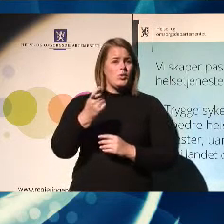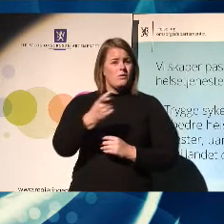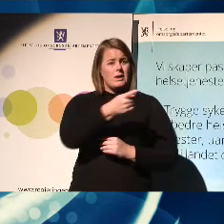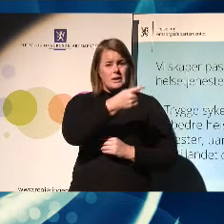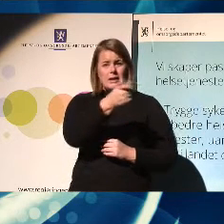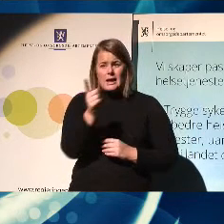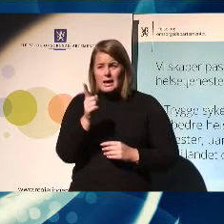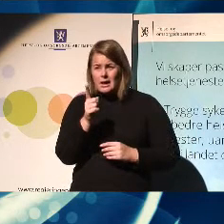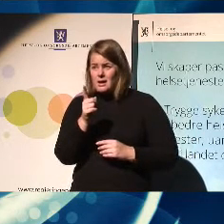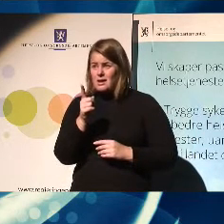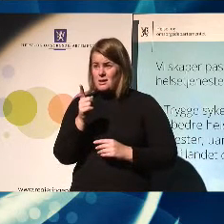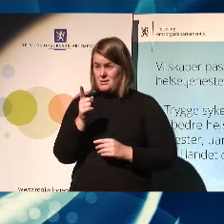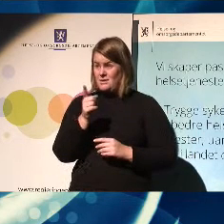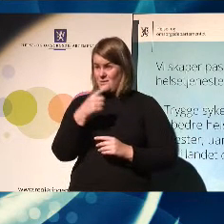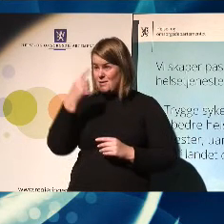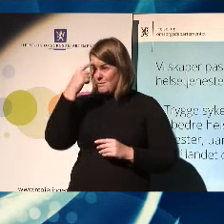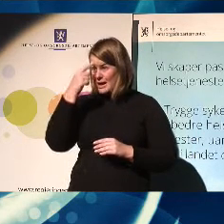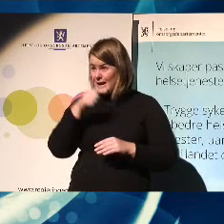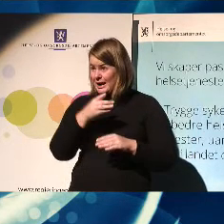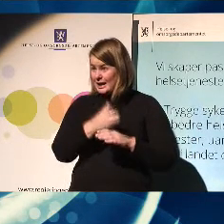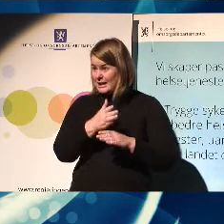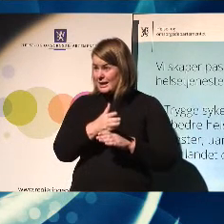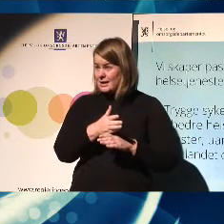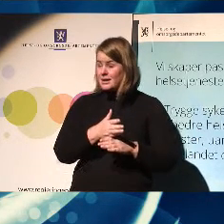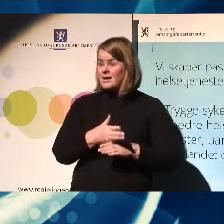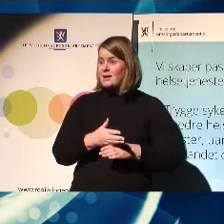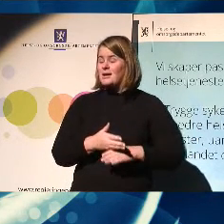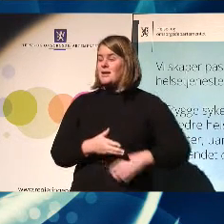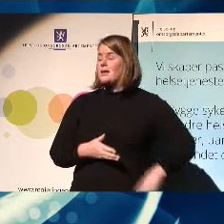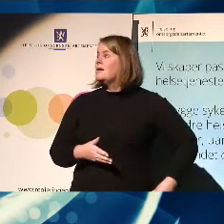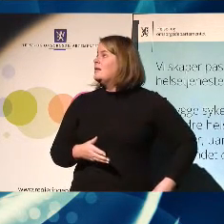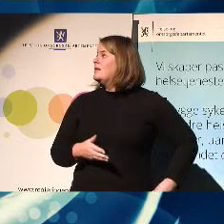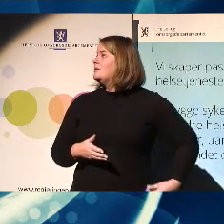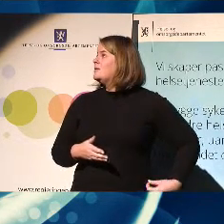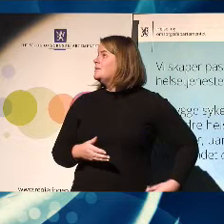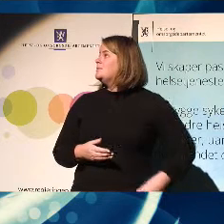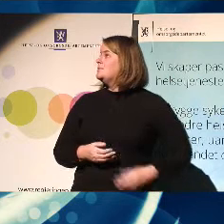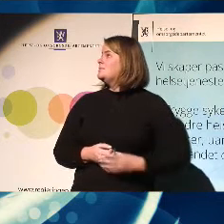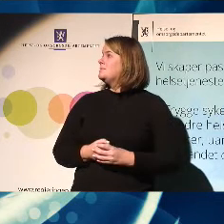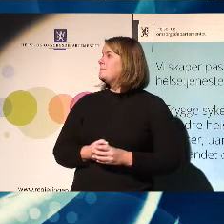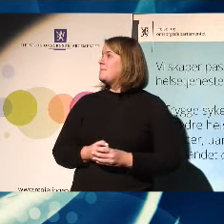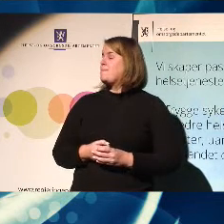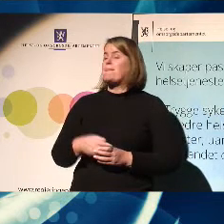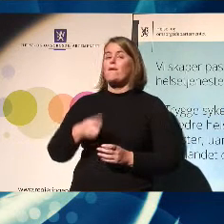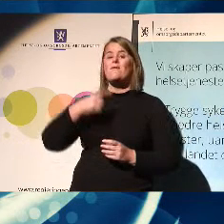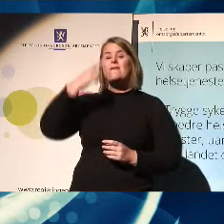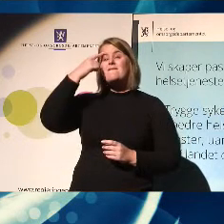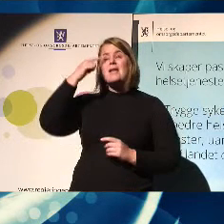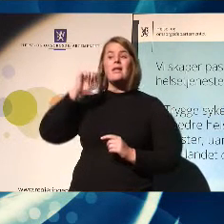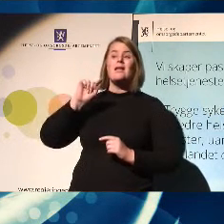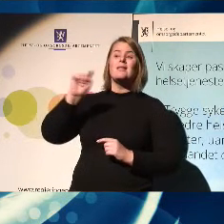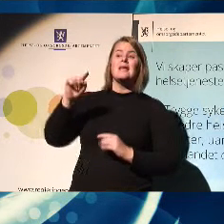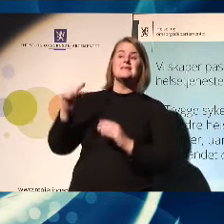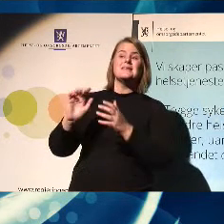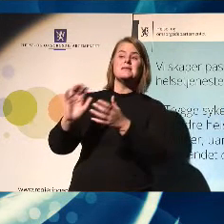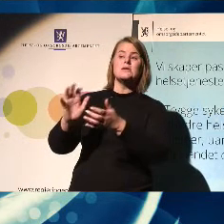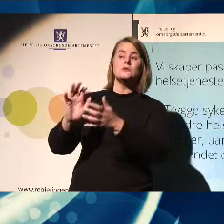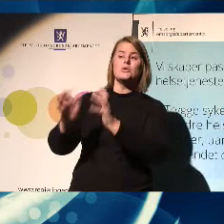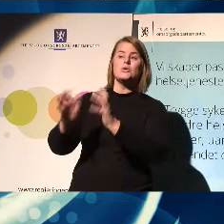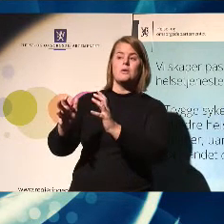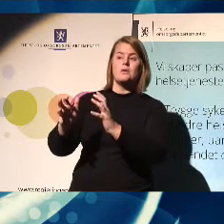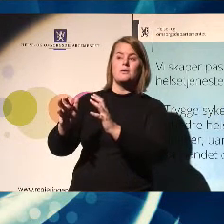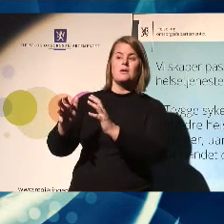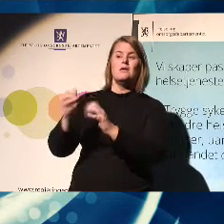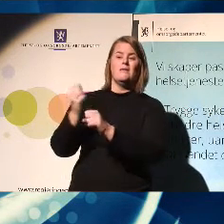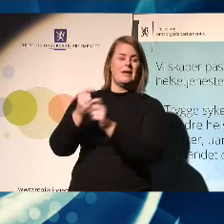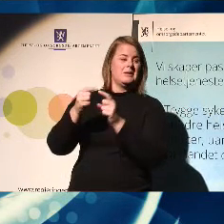om vi mener at det riktig. Og det vi i hvert fall vet at den neste situasjonen som kommer, den ikke helt